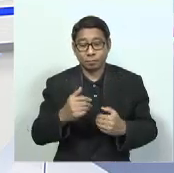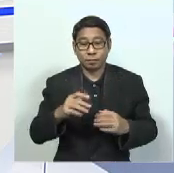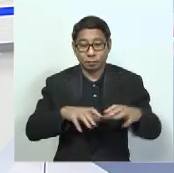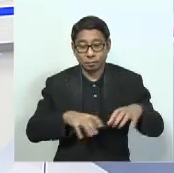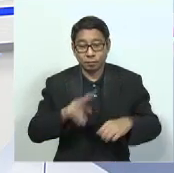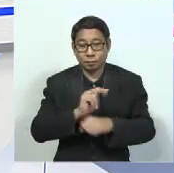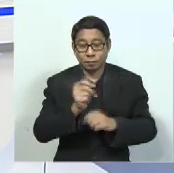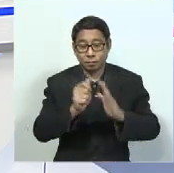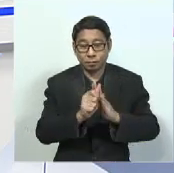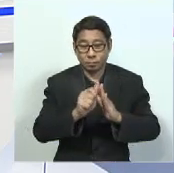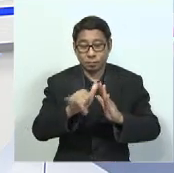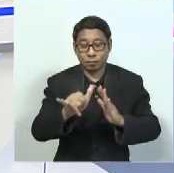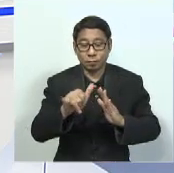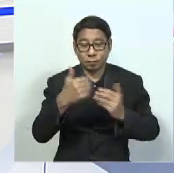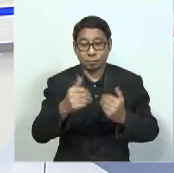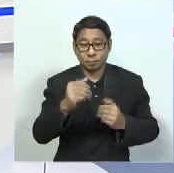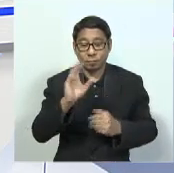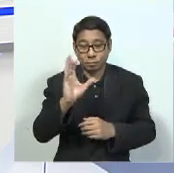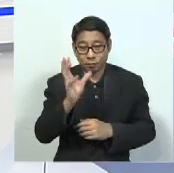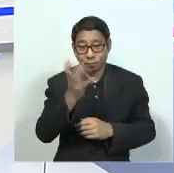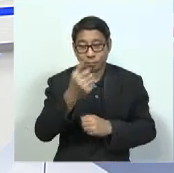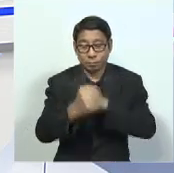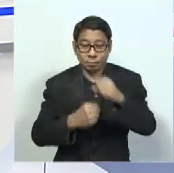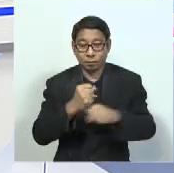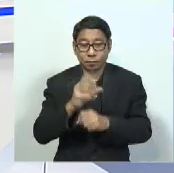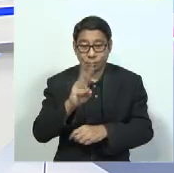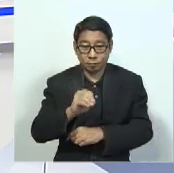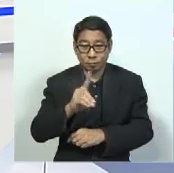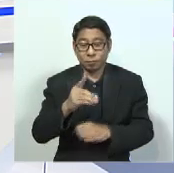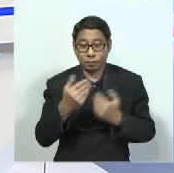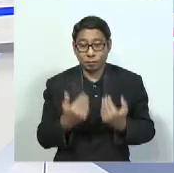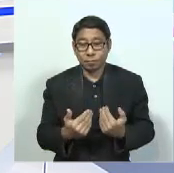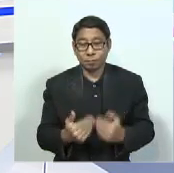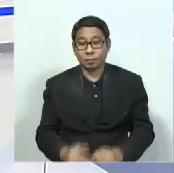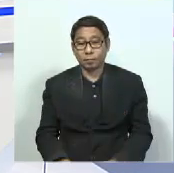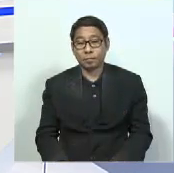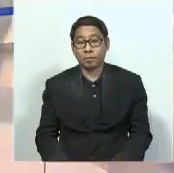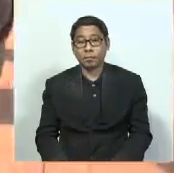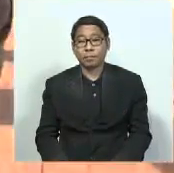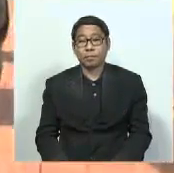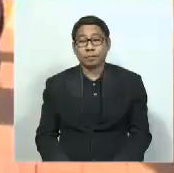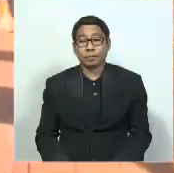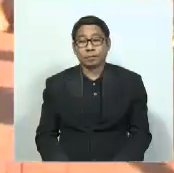อยศยิ่งฟ้าอยุธยามรดกโลกประจำปี2561ที่จะเกิดขึ้นค่ะ